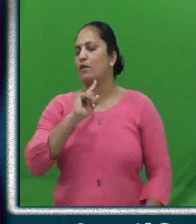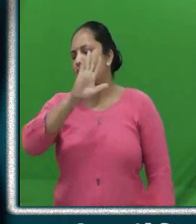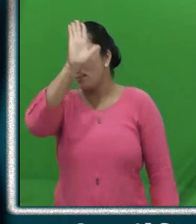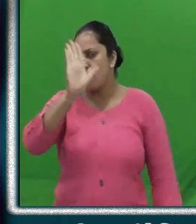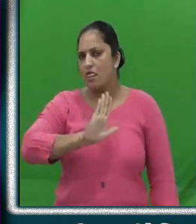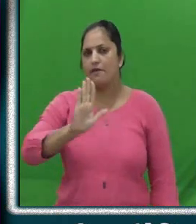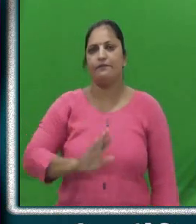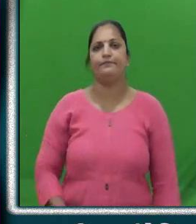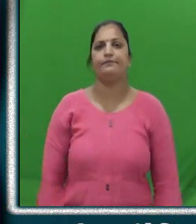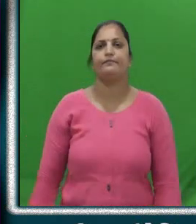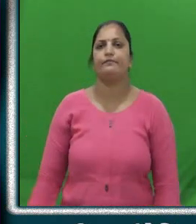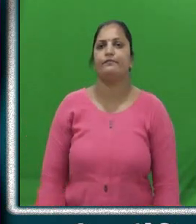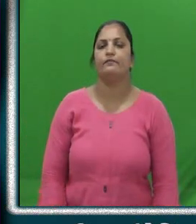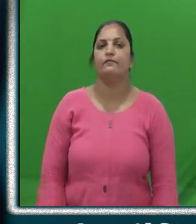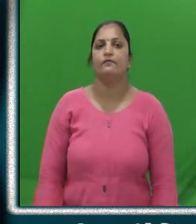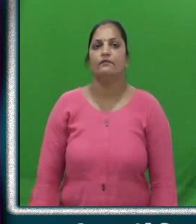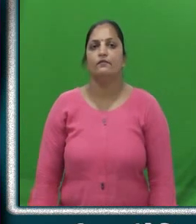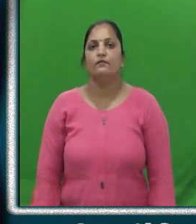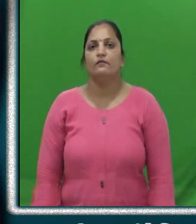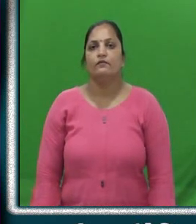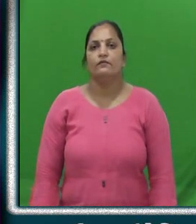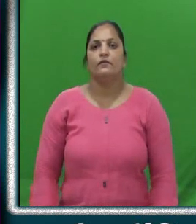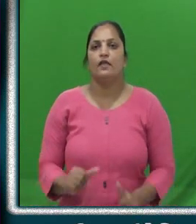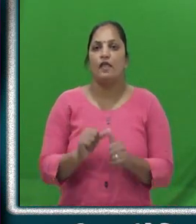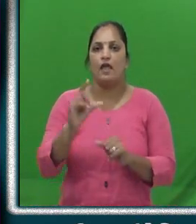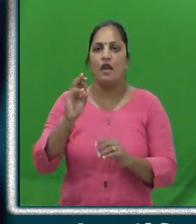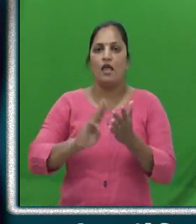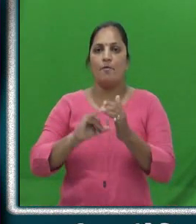કોઈને છેતરતો નથી. આઈ નેવર ચીટ એનીબડી.